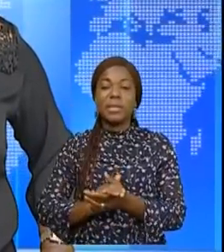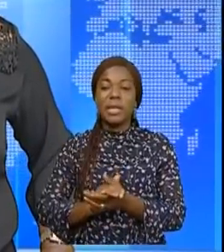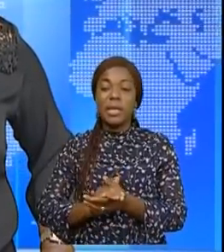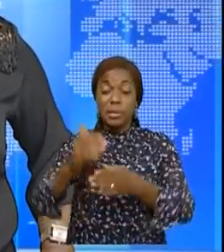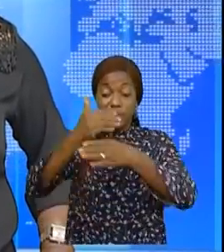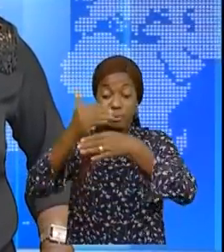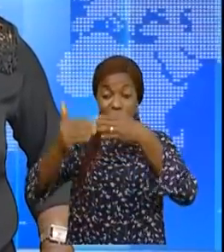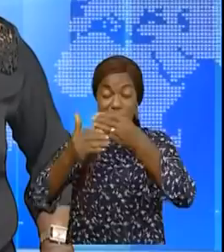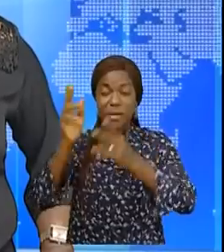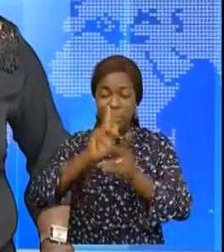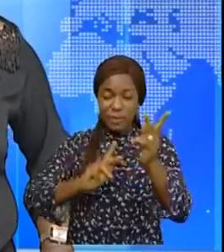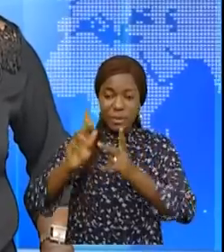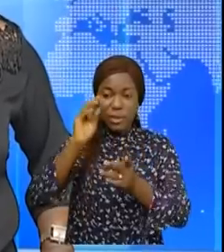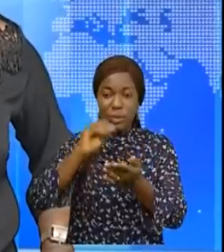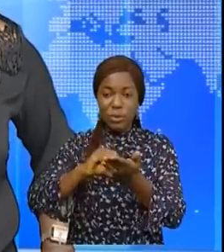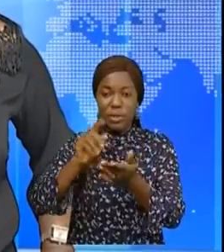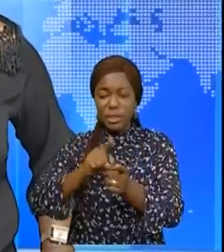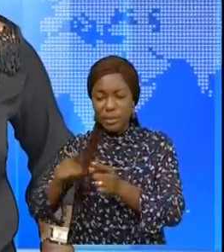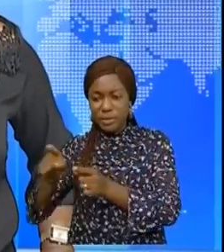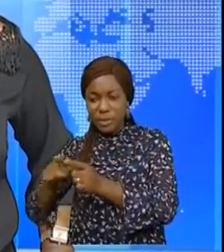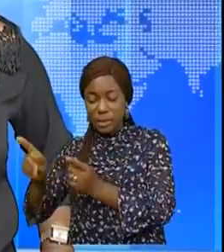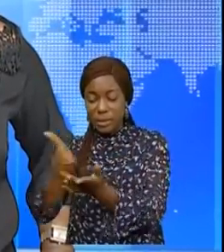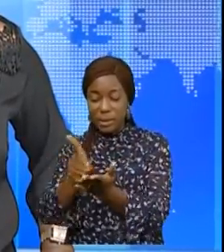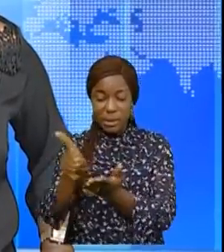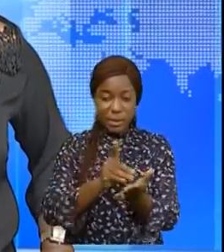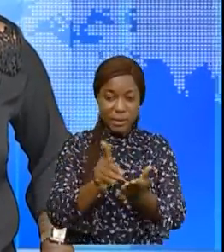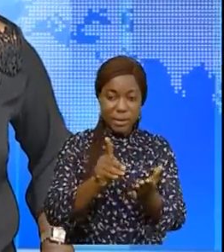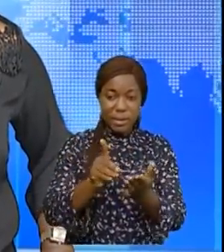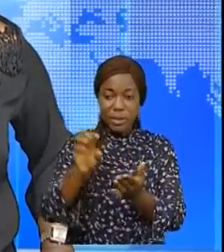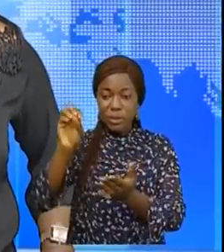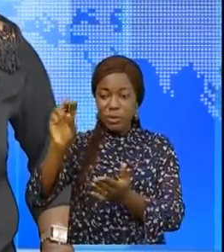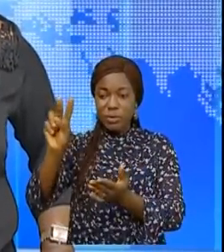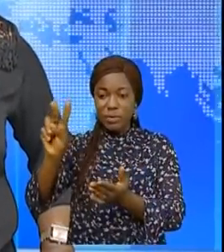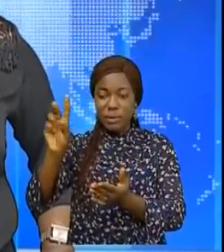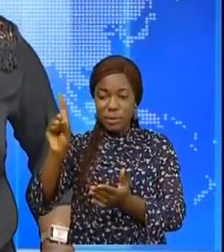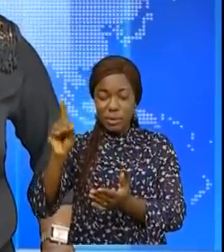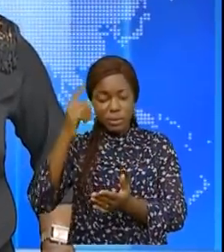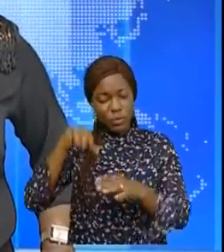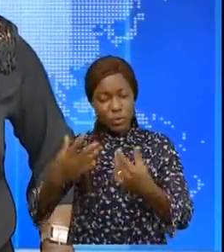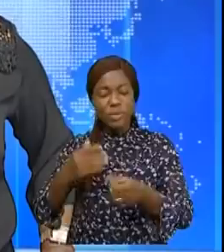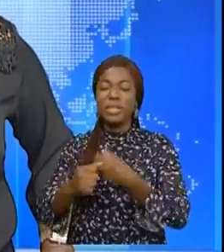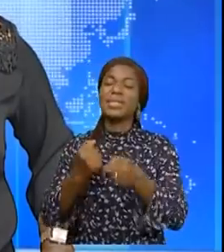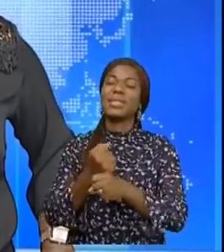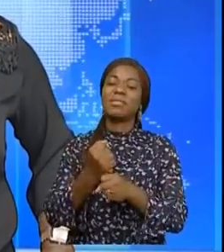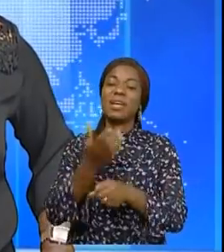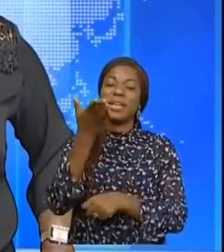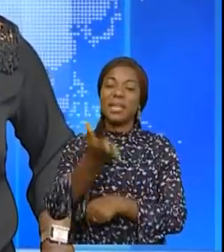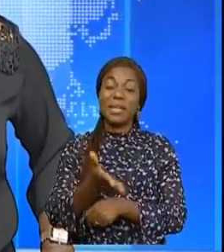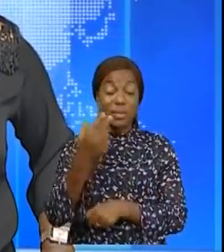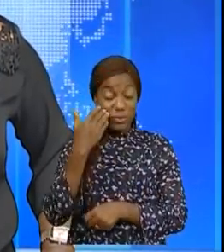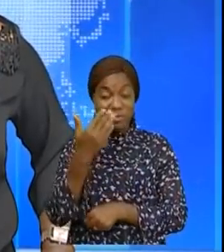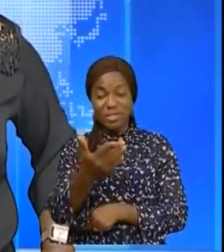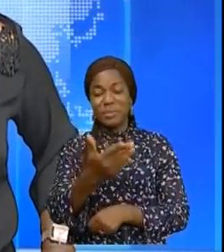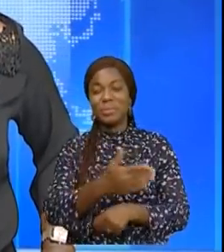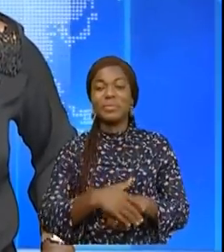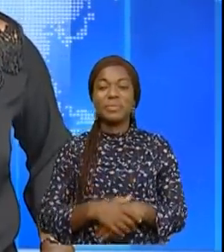a visité les différents services de l'office de route. Question de s'imprégner des conditions de travail des agents et cadres de cette entreprise.